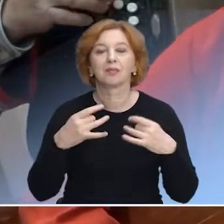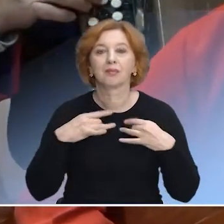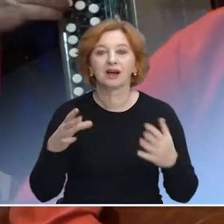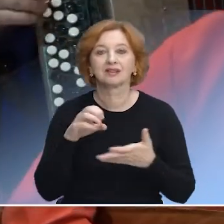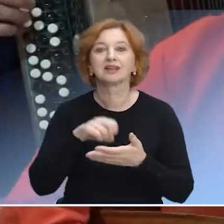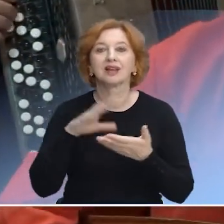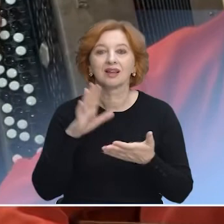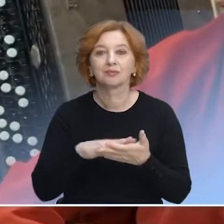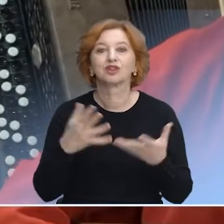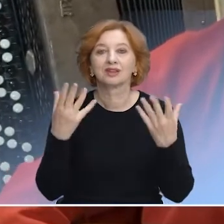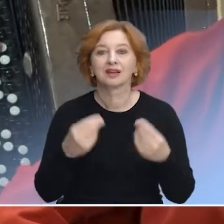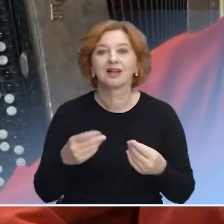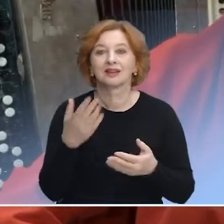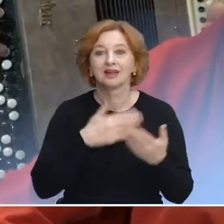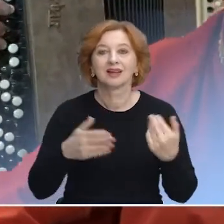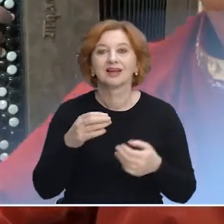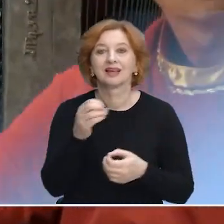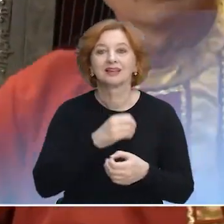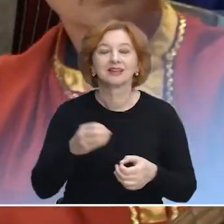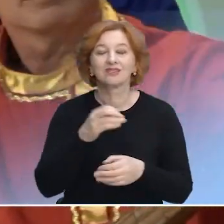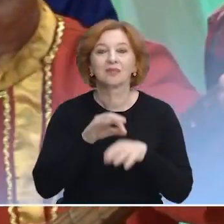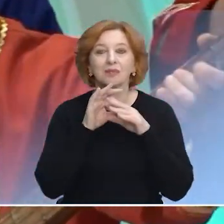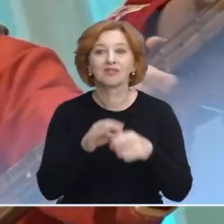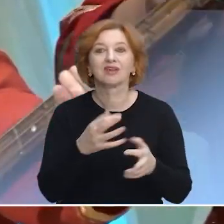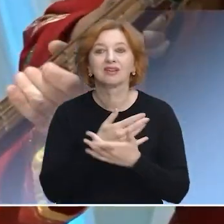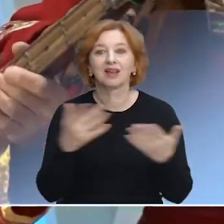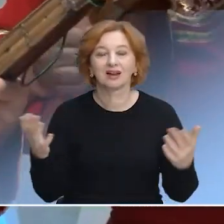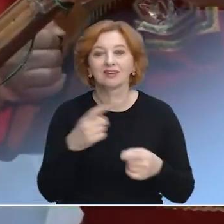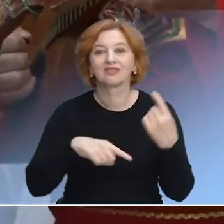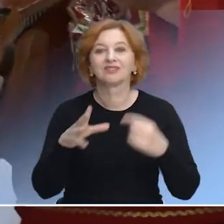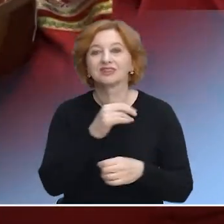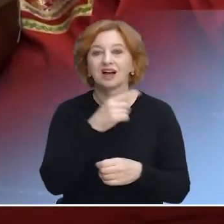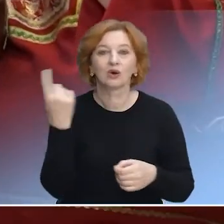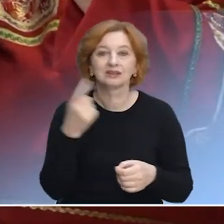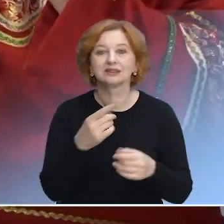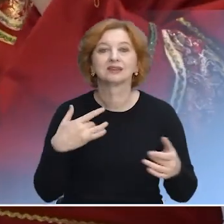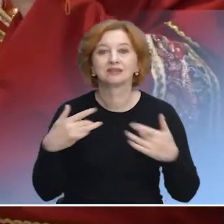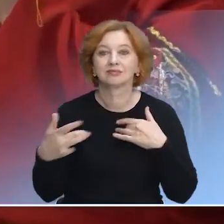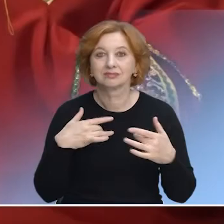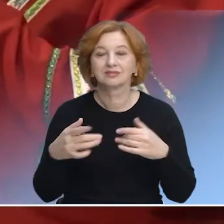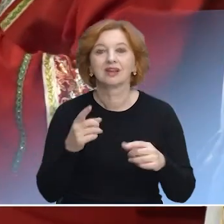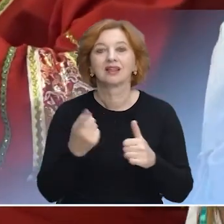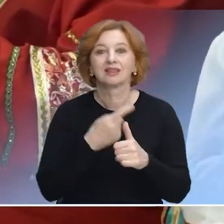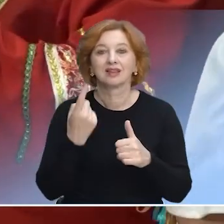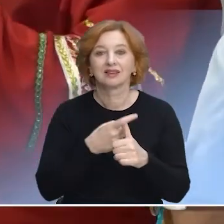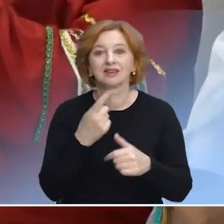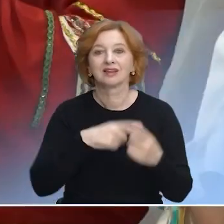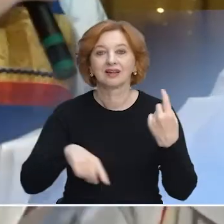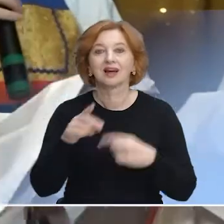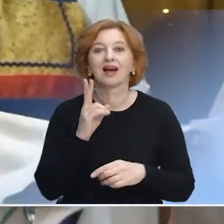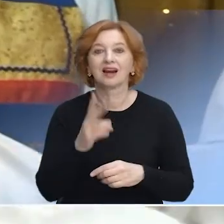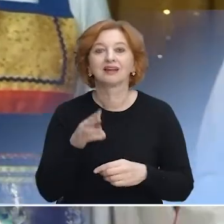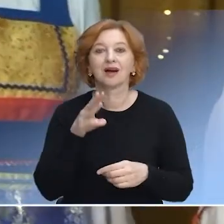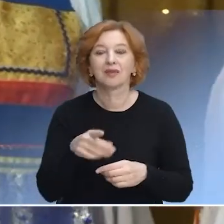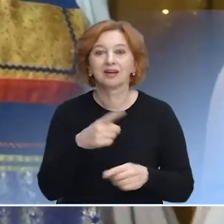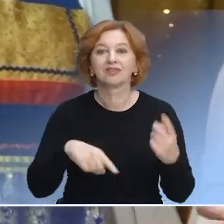празднования Дня народного единства с 1 по 7 ноября проводятся несколько всероссийских челленджей. Один из них называется «Калинка-малинка».